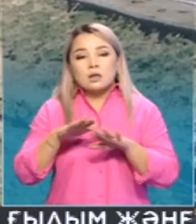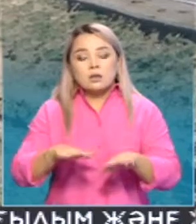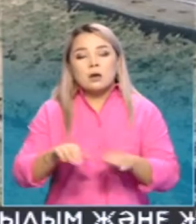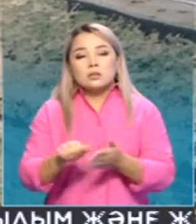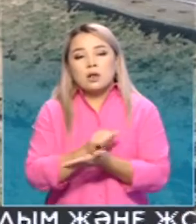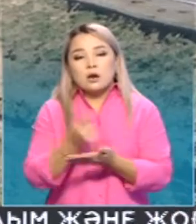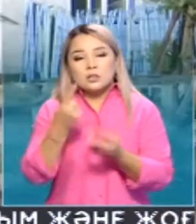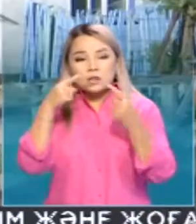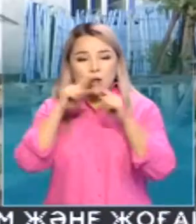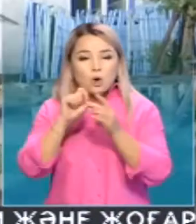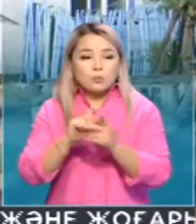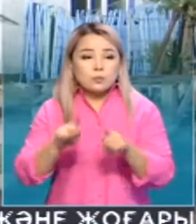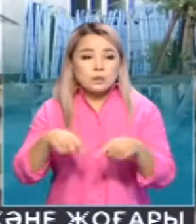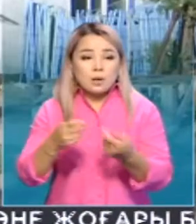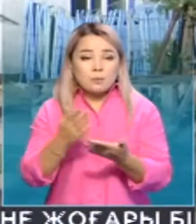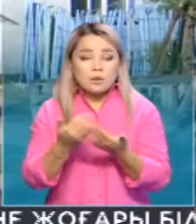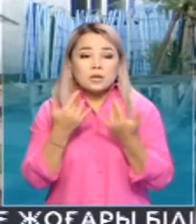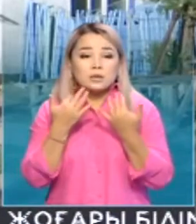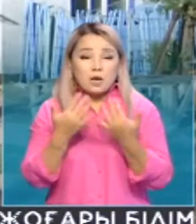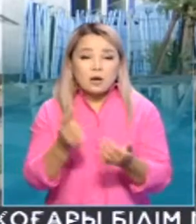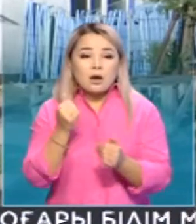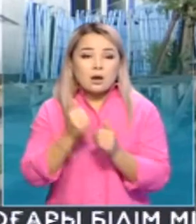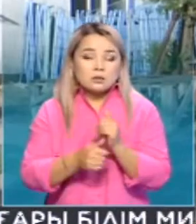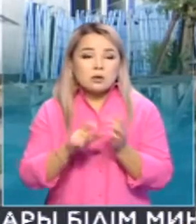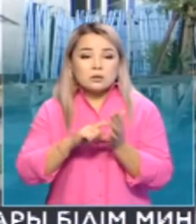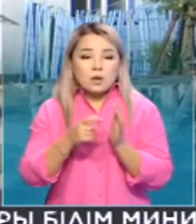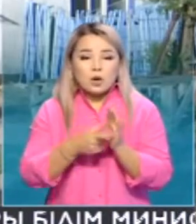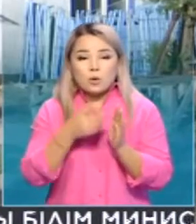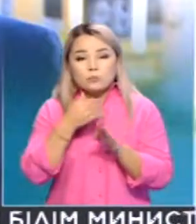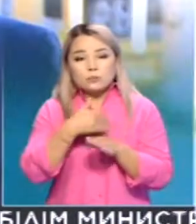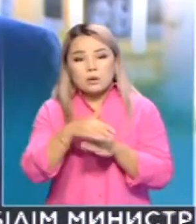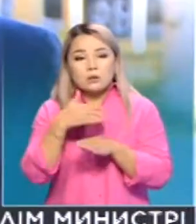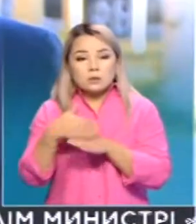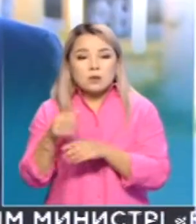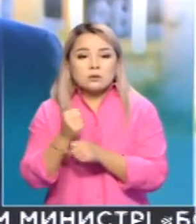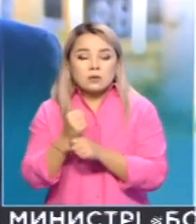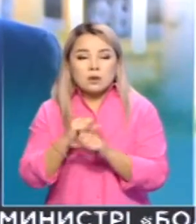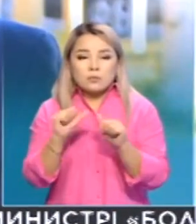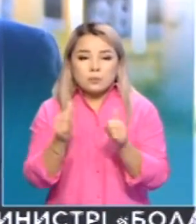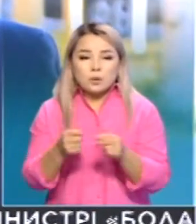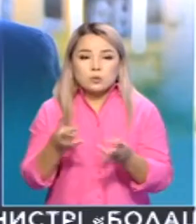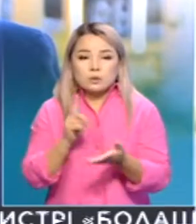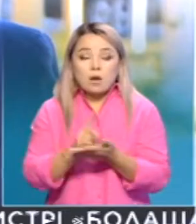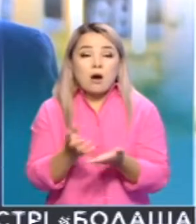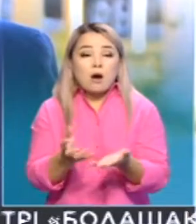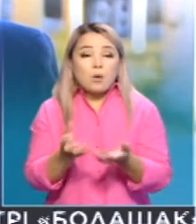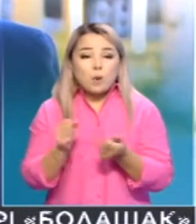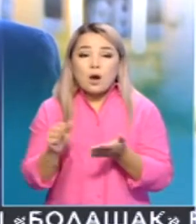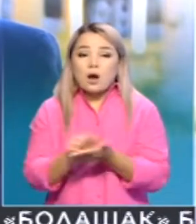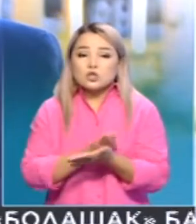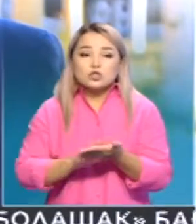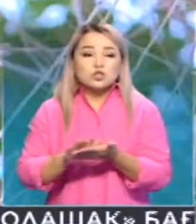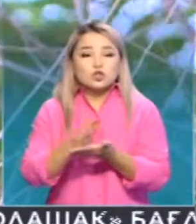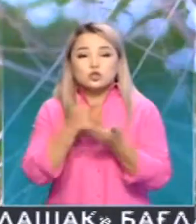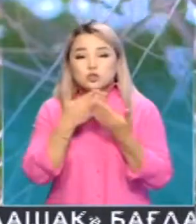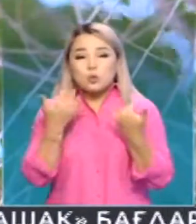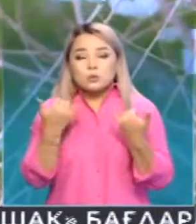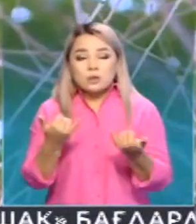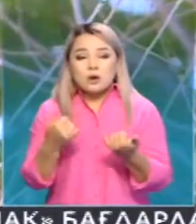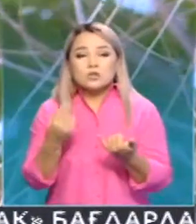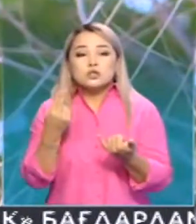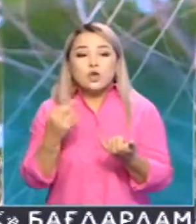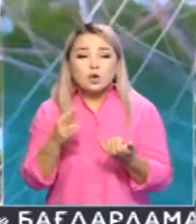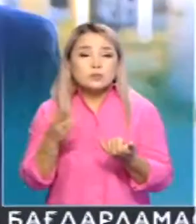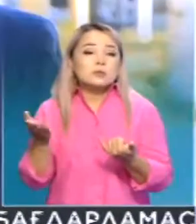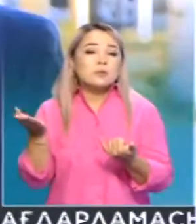техникалық құжат берілген. Ал қазіргі талап бойынша әр пәтерге жеке жас алуы тиіс. Қабылдау актілері жоқ. Қабылдау актісіз бүгінгі күнде сон дейміз